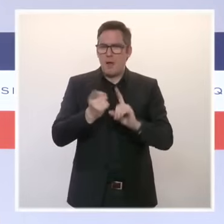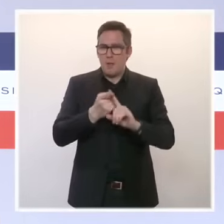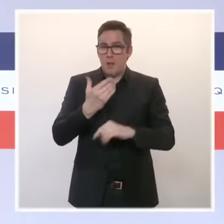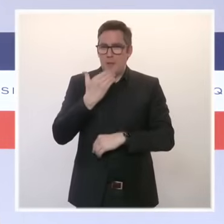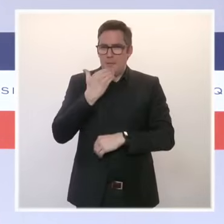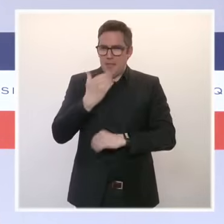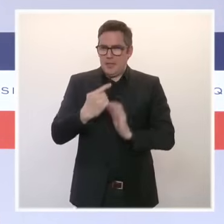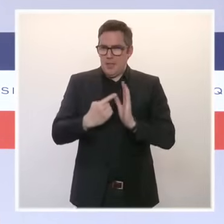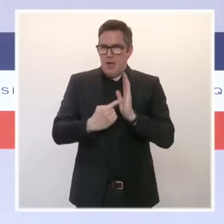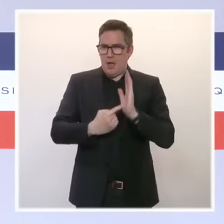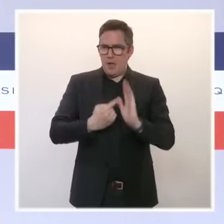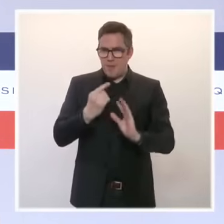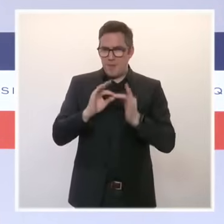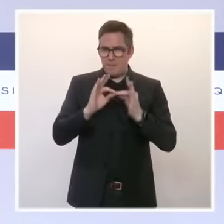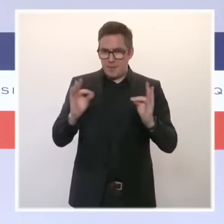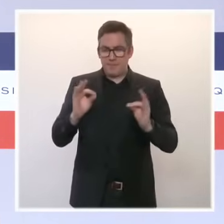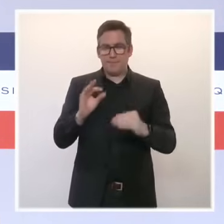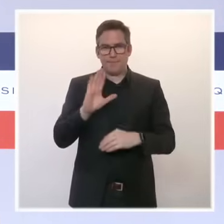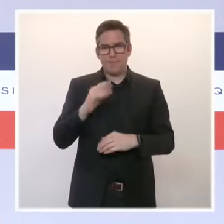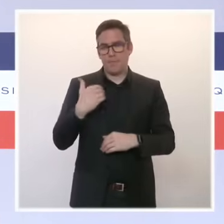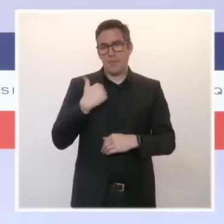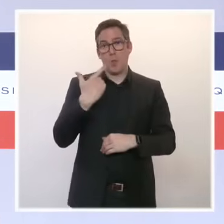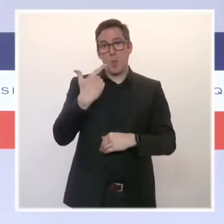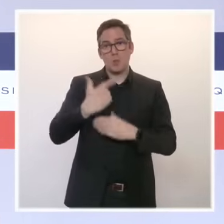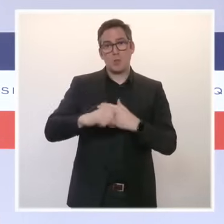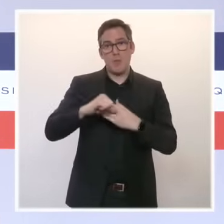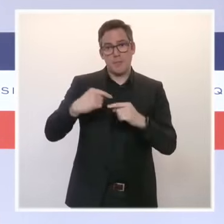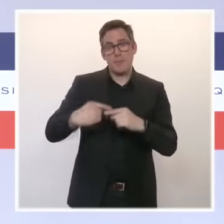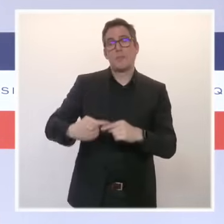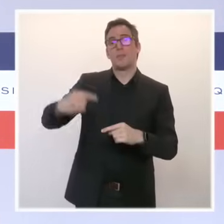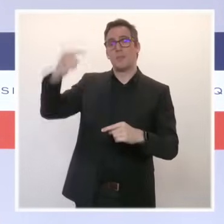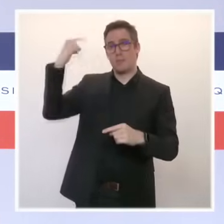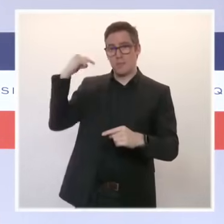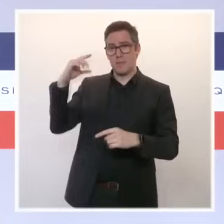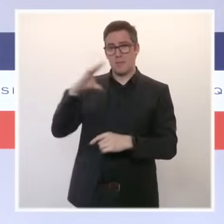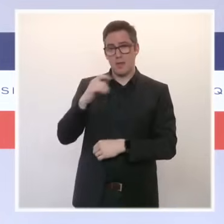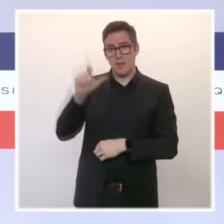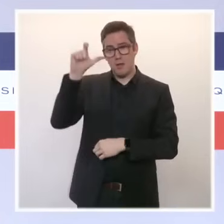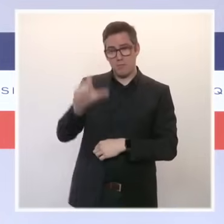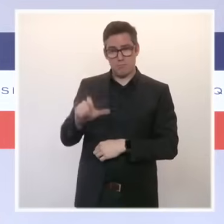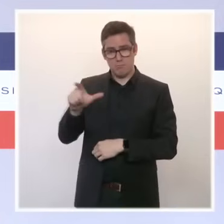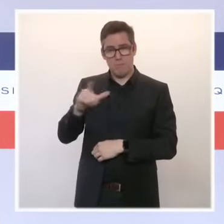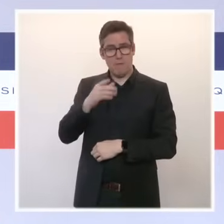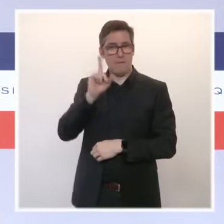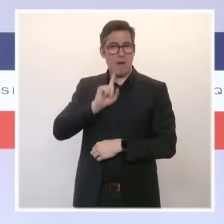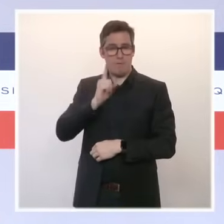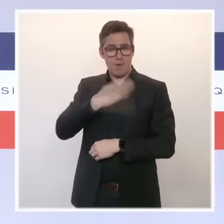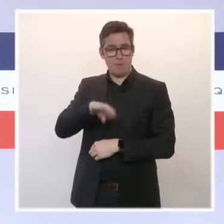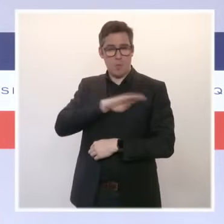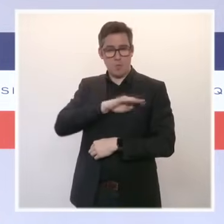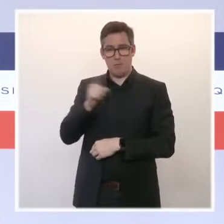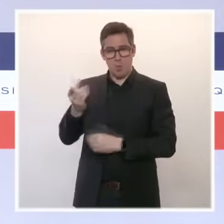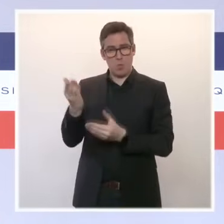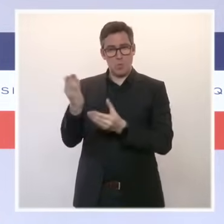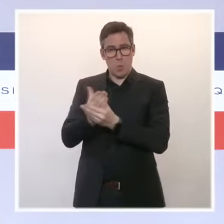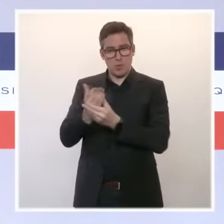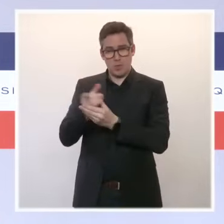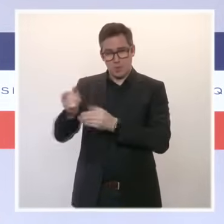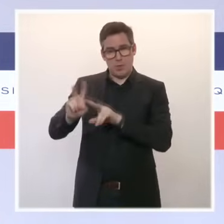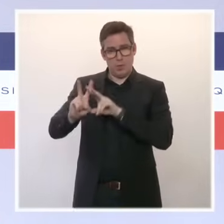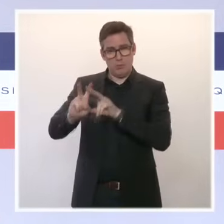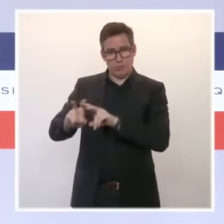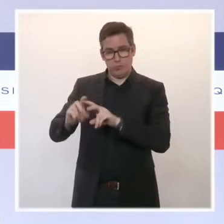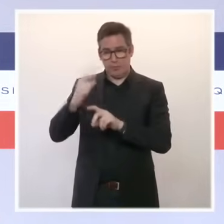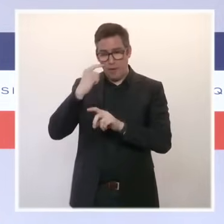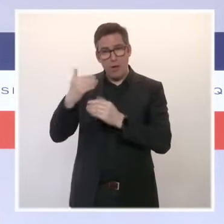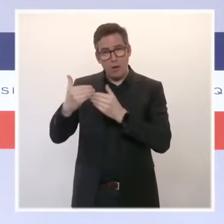je pense que je l'avais dit il y a deux semaines. Il y un travail qui est mené notamment par Catherine Colonna, qui est chargée du dossier et qui remettra ses conclusions qui ne sont pas encore